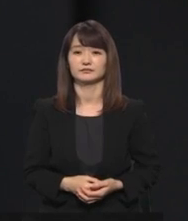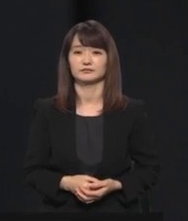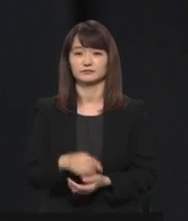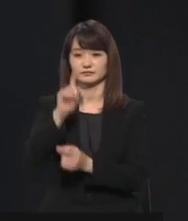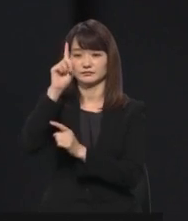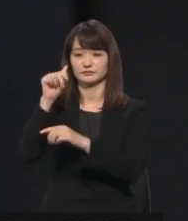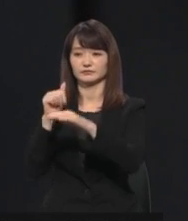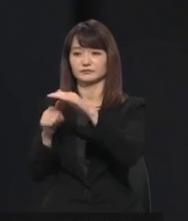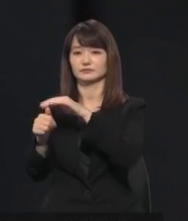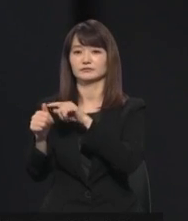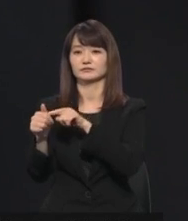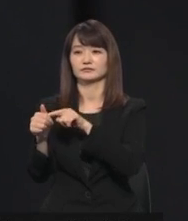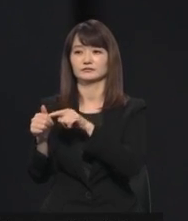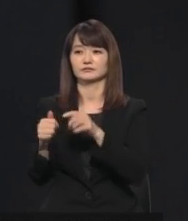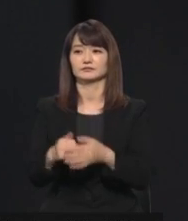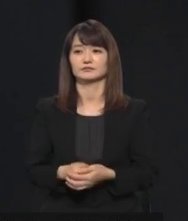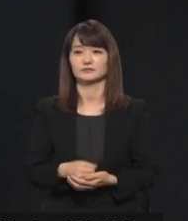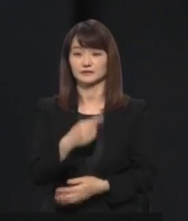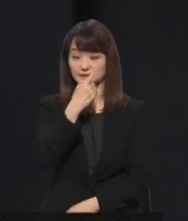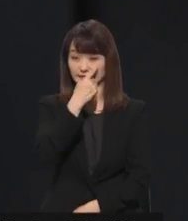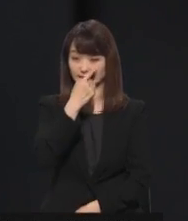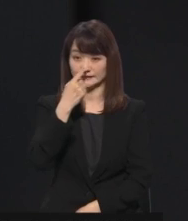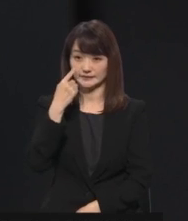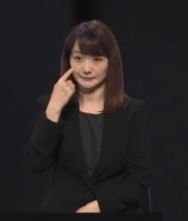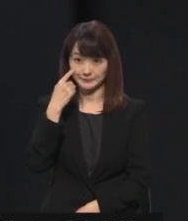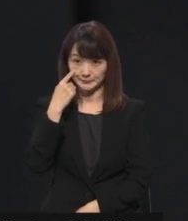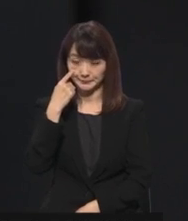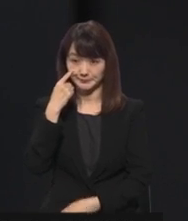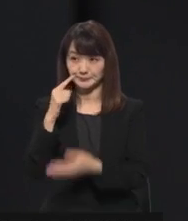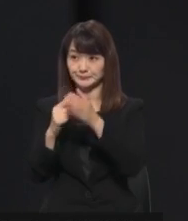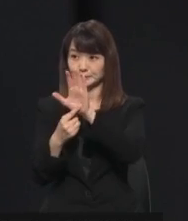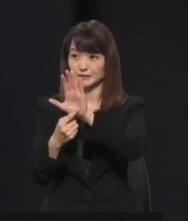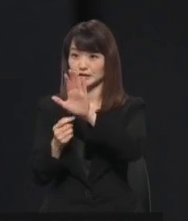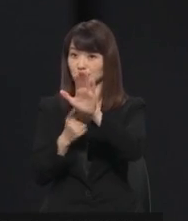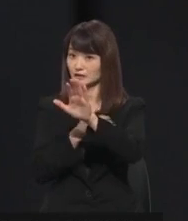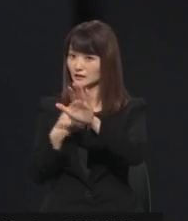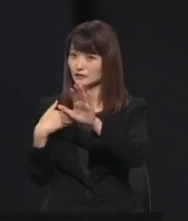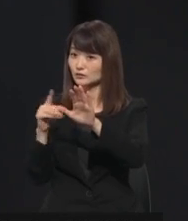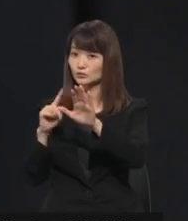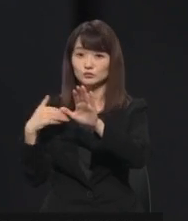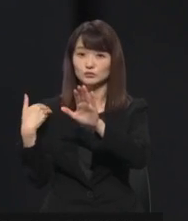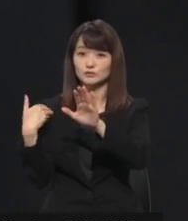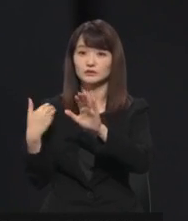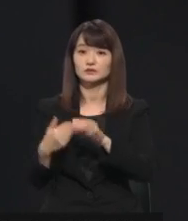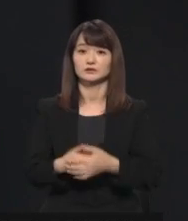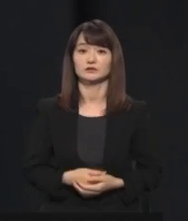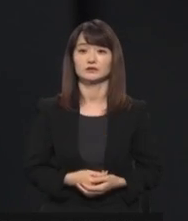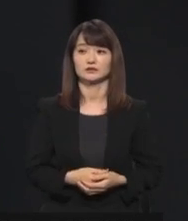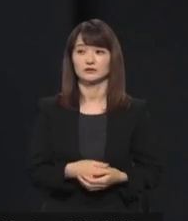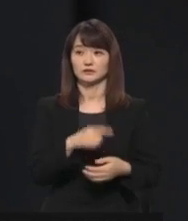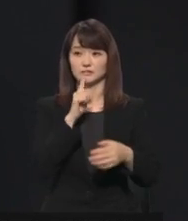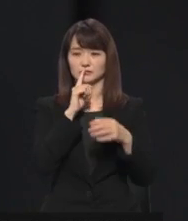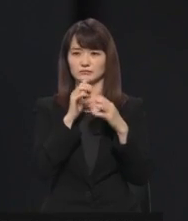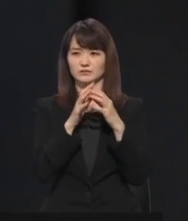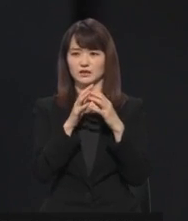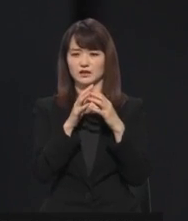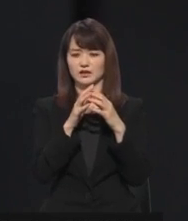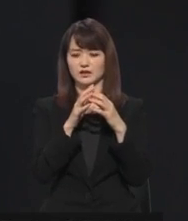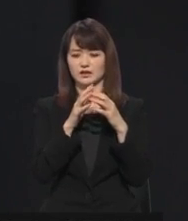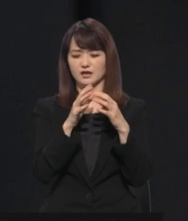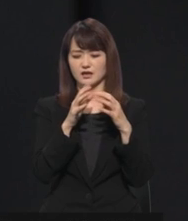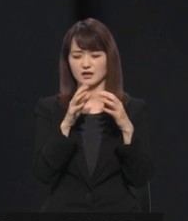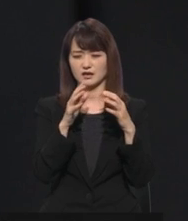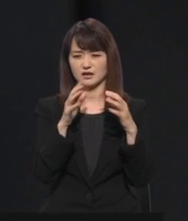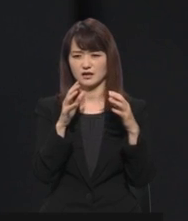이 자까지 증명이 라고 얘기했는데 증명할 수 있는 자신 있는지 모르겠는데 2 사실 이런 논란이 더 굶기 전에 전 타 밝히는 게